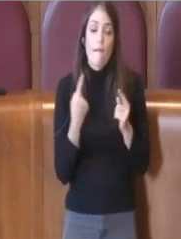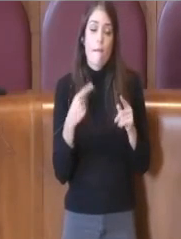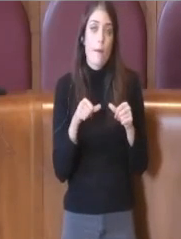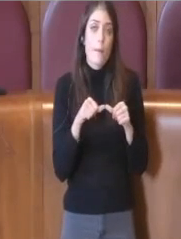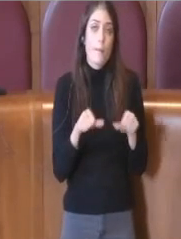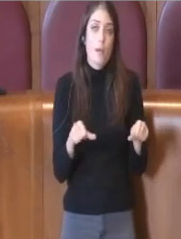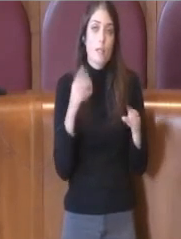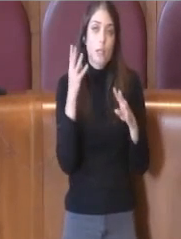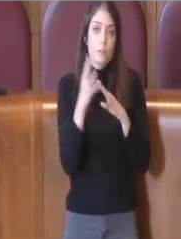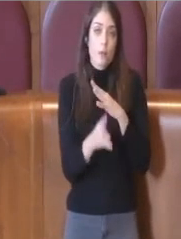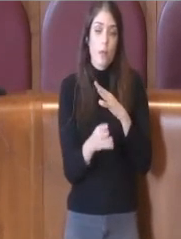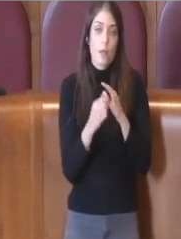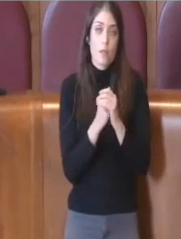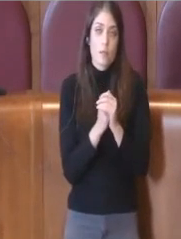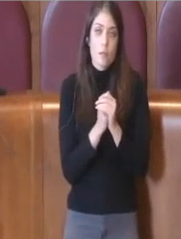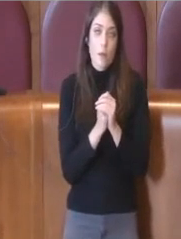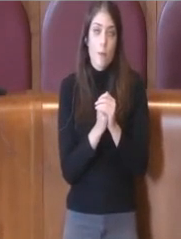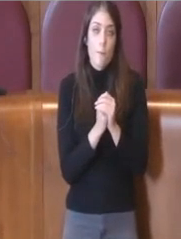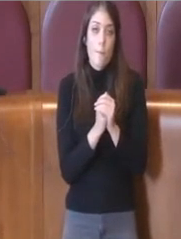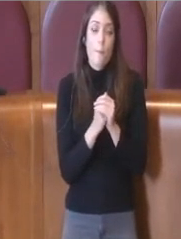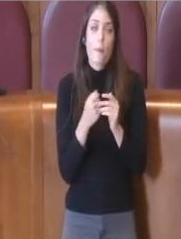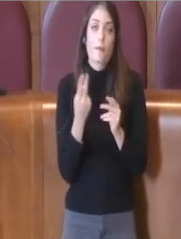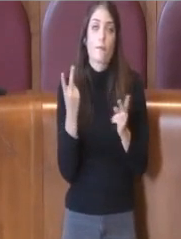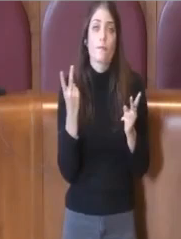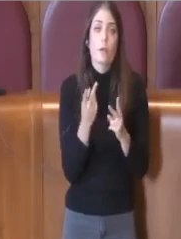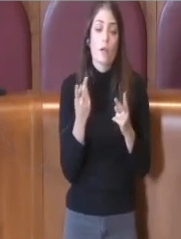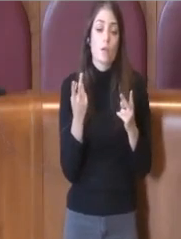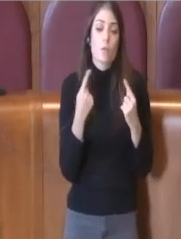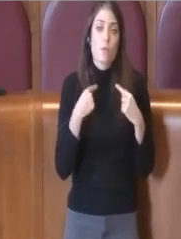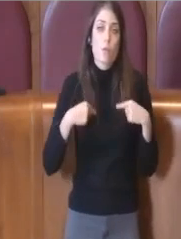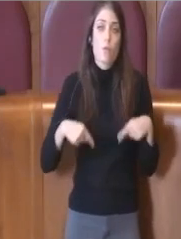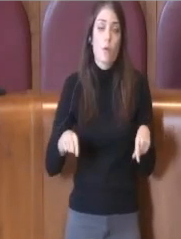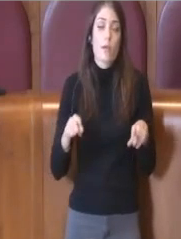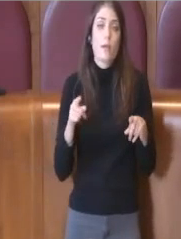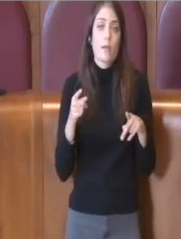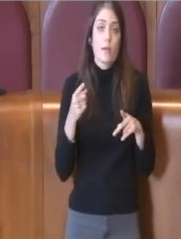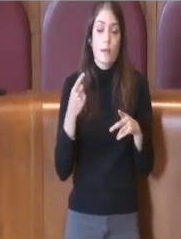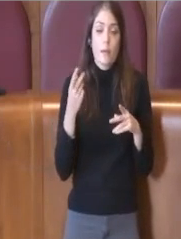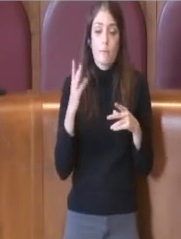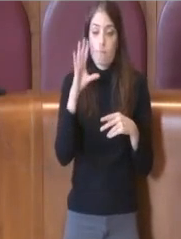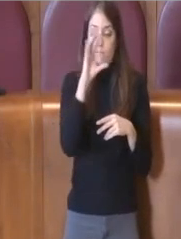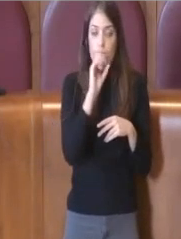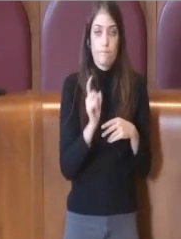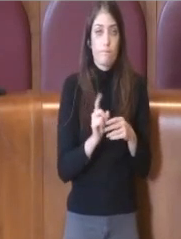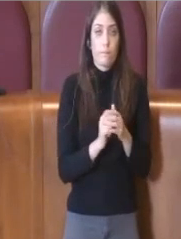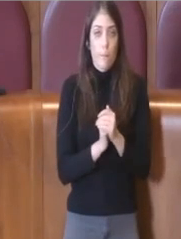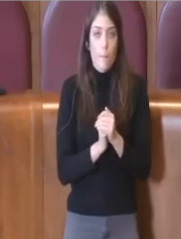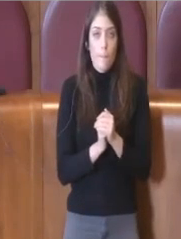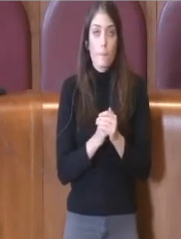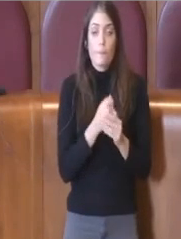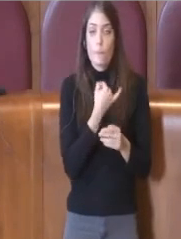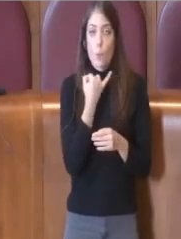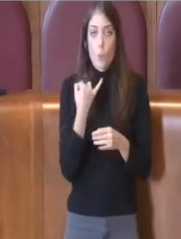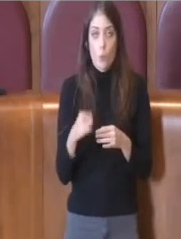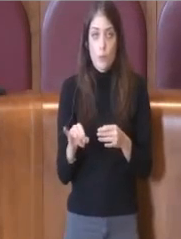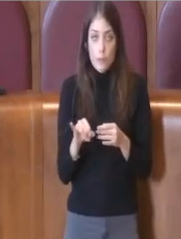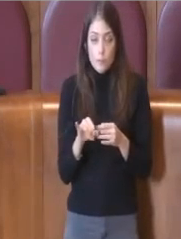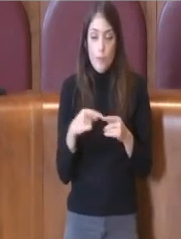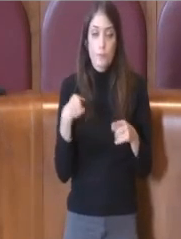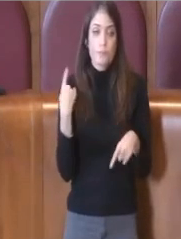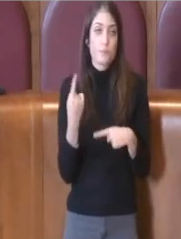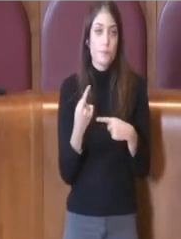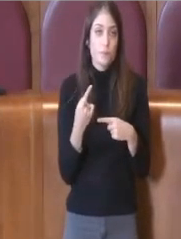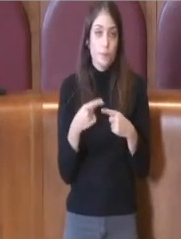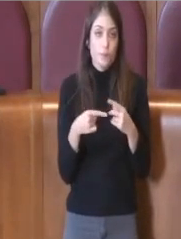della trasparenza della cosa, e che qui in un certo modo non siamo riusciti a rilevare. Un ultimo appunto e poi